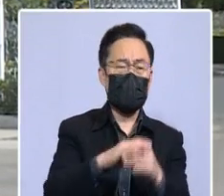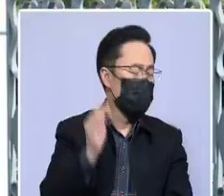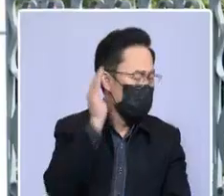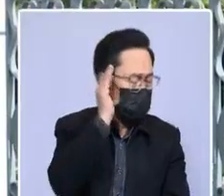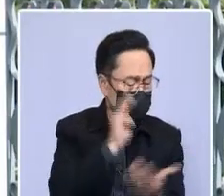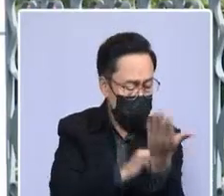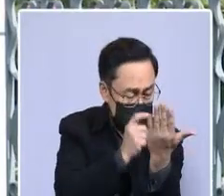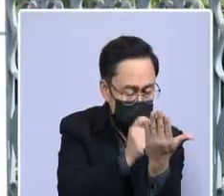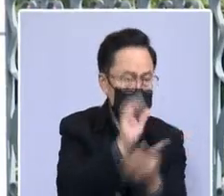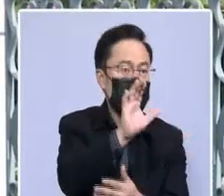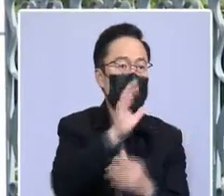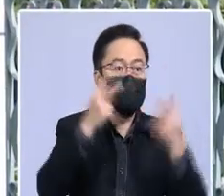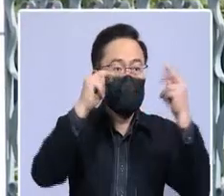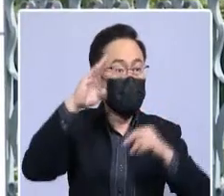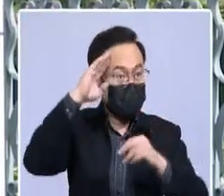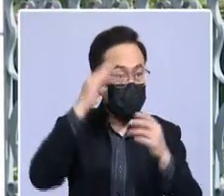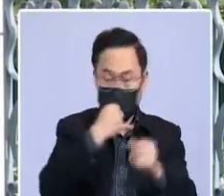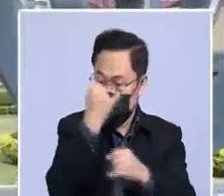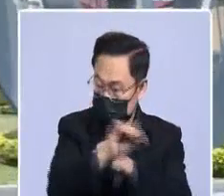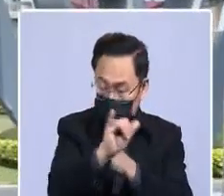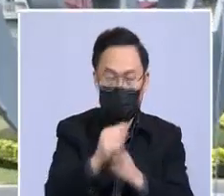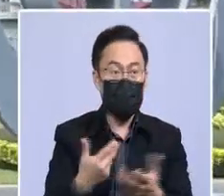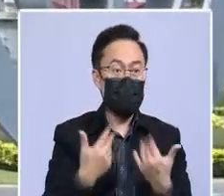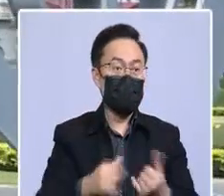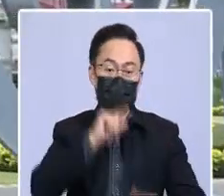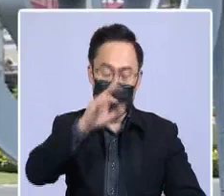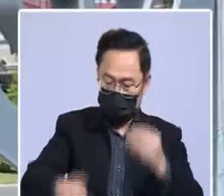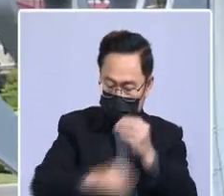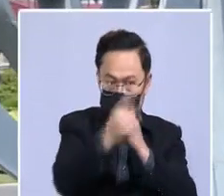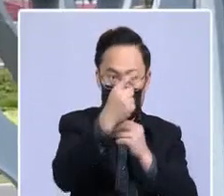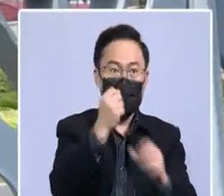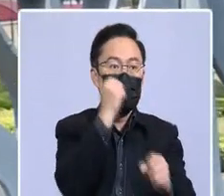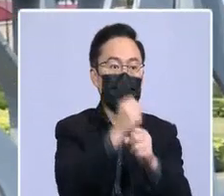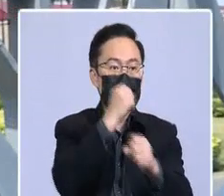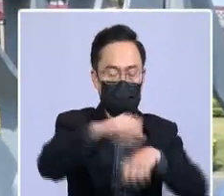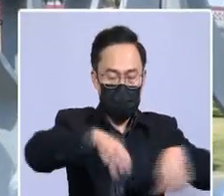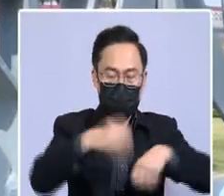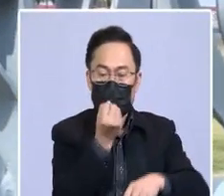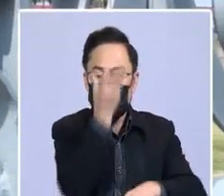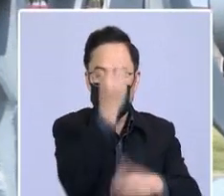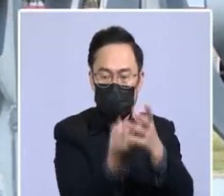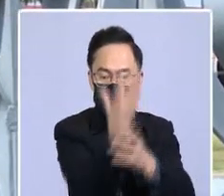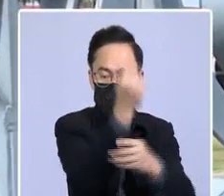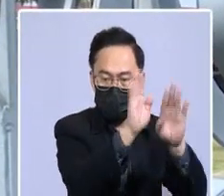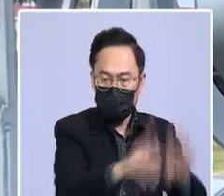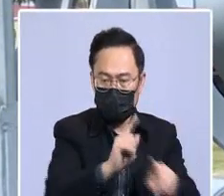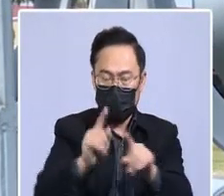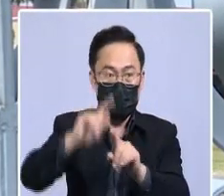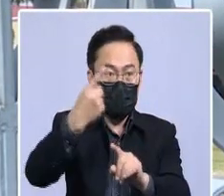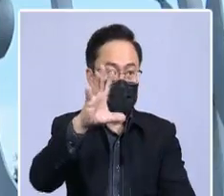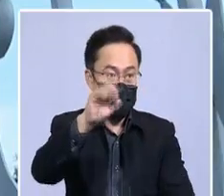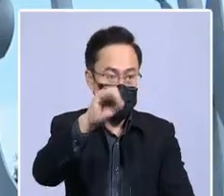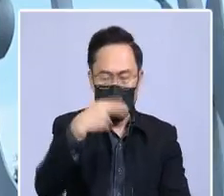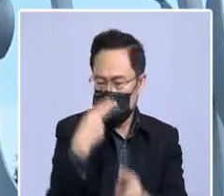าลไม่ได้จบแค่นี้เมื่อนายกรัฐมนตรีมีคำสั่งปรับภูมิทัศน์ทั้งปลูกต้นไม้มงคลกว่า50ชนิดพร้อมปรับ